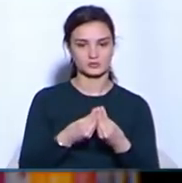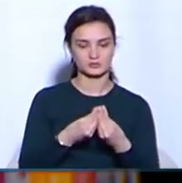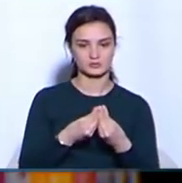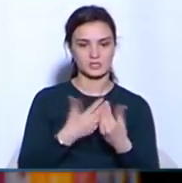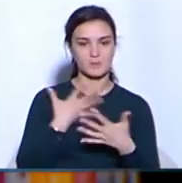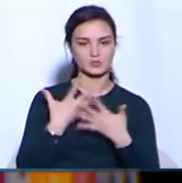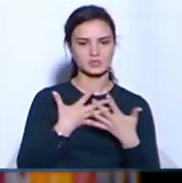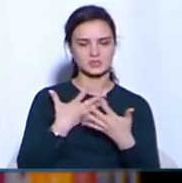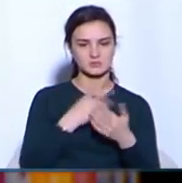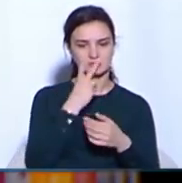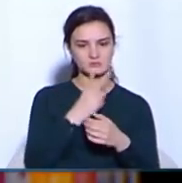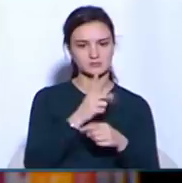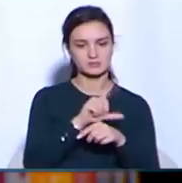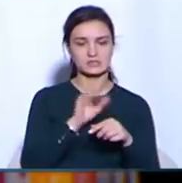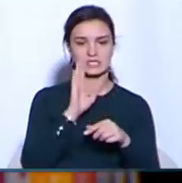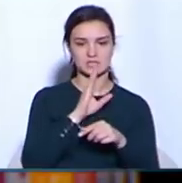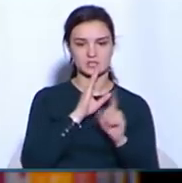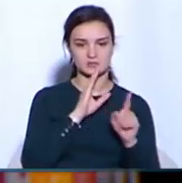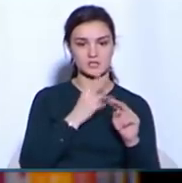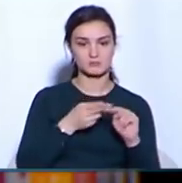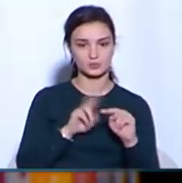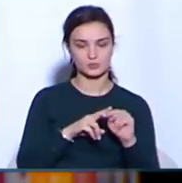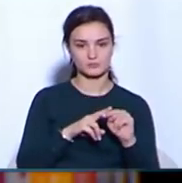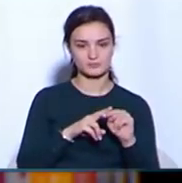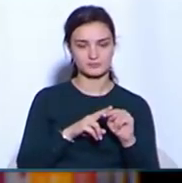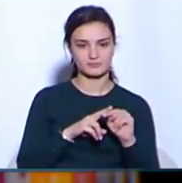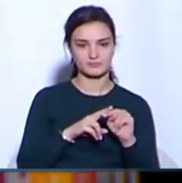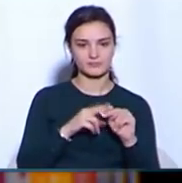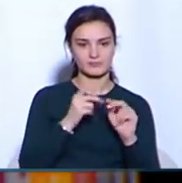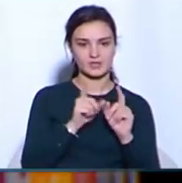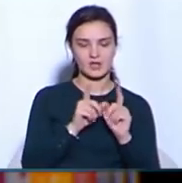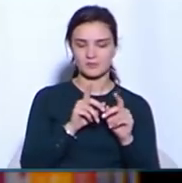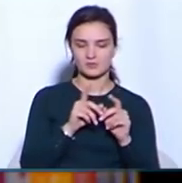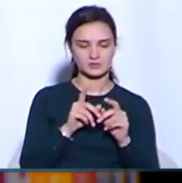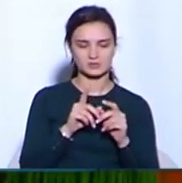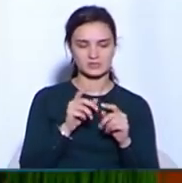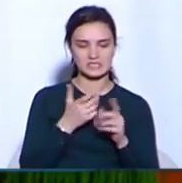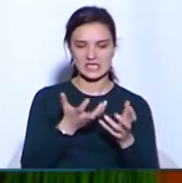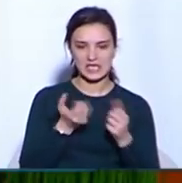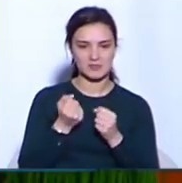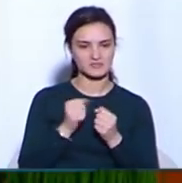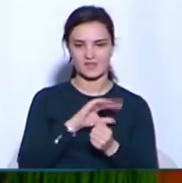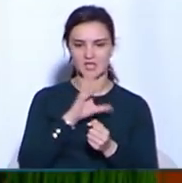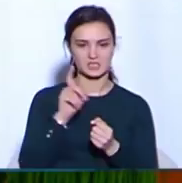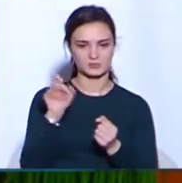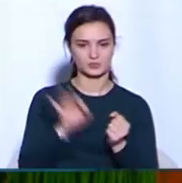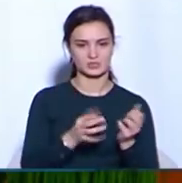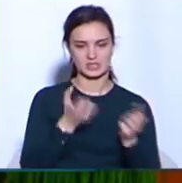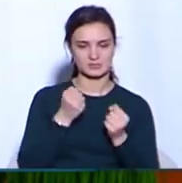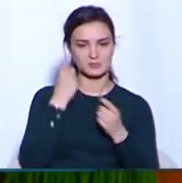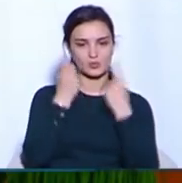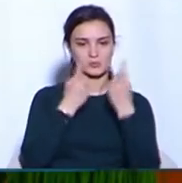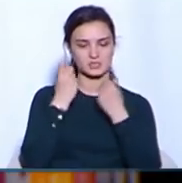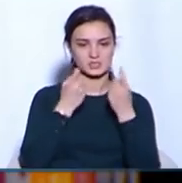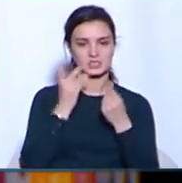წევრების ემოციებს, განსაკუთრებით დედას, ამიტომ ლამის ერთ-ერთში უპირობოდ იღებს ყველა იმ ინფორმაციას,